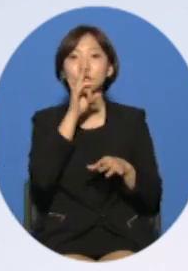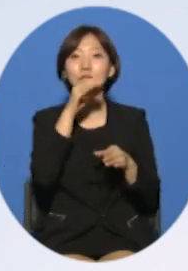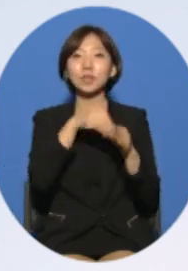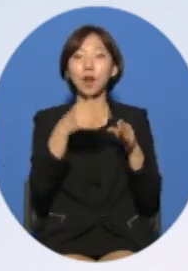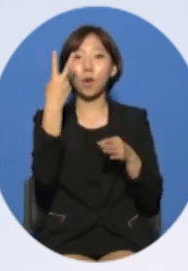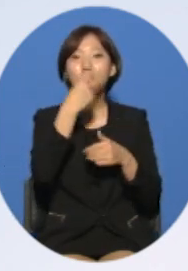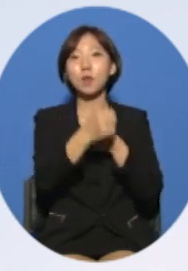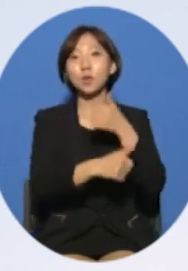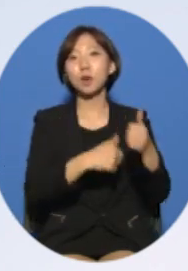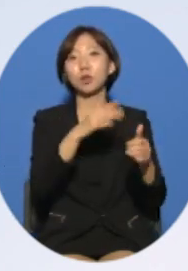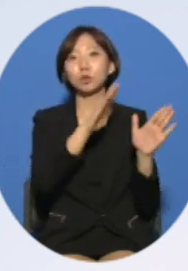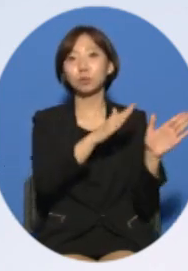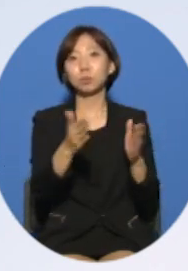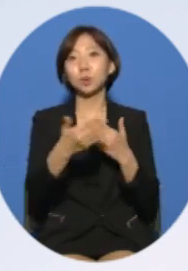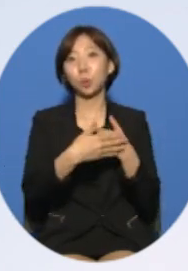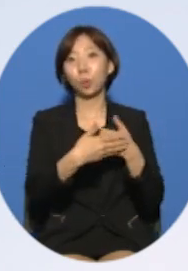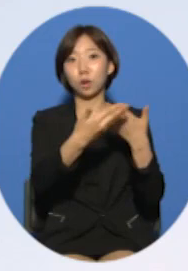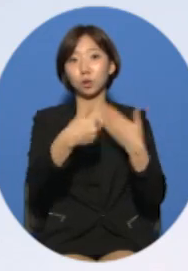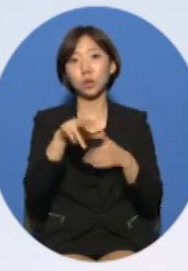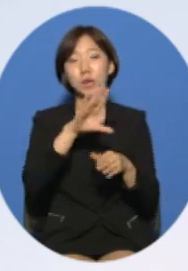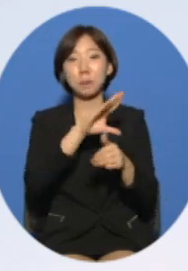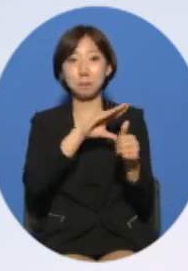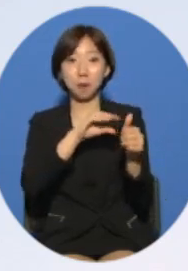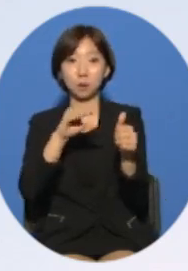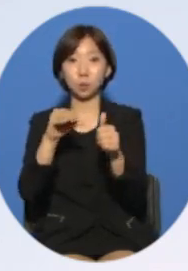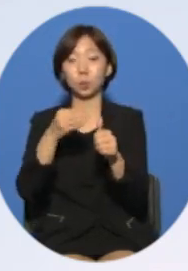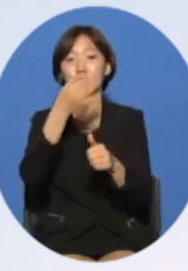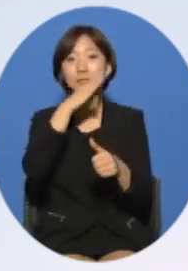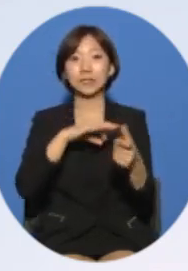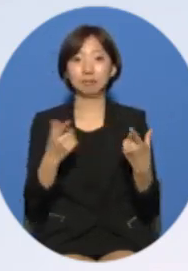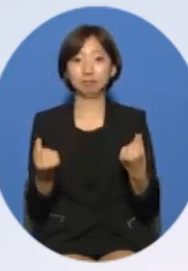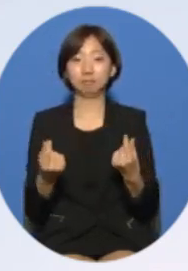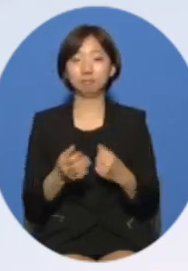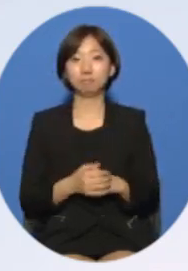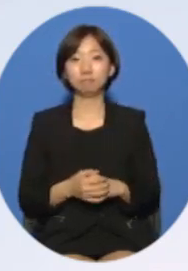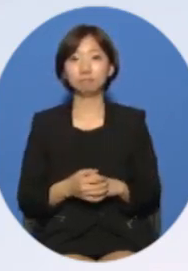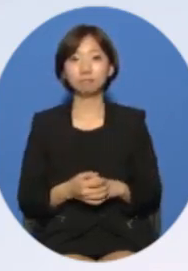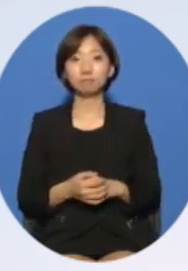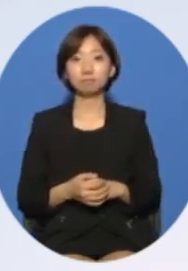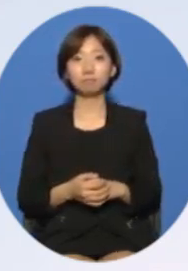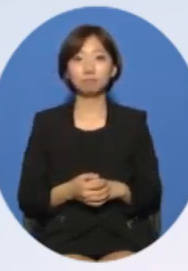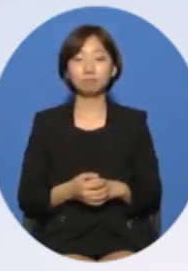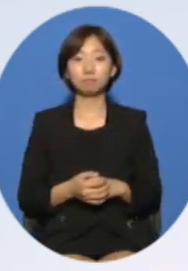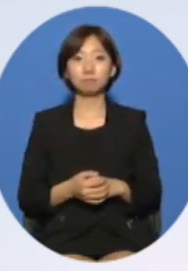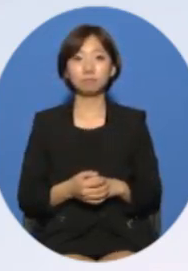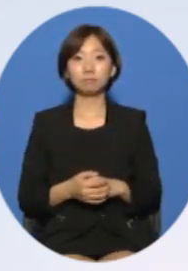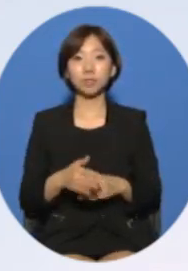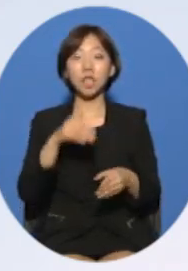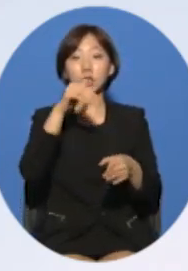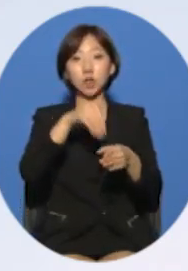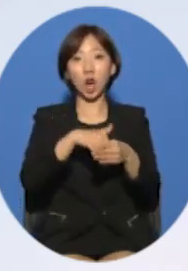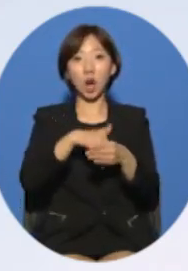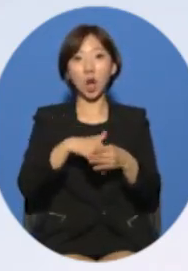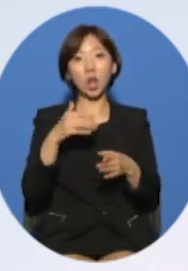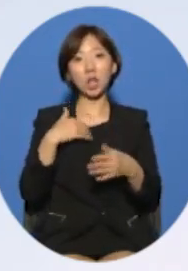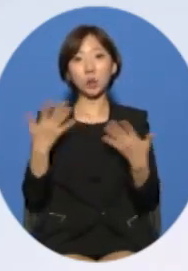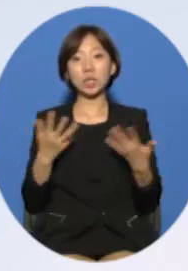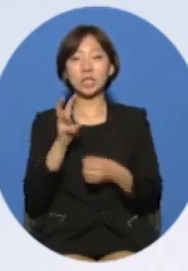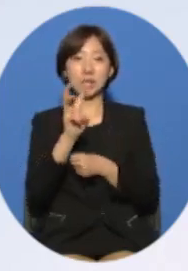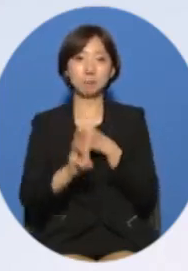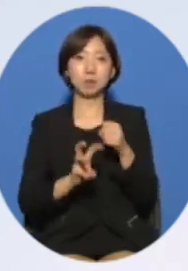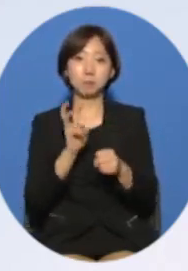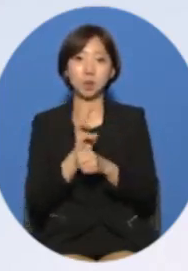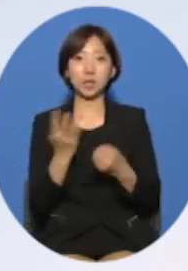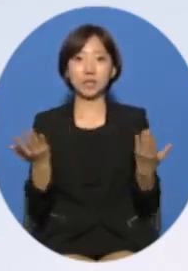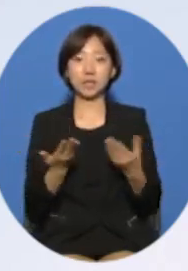이런 방송이 참 저희한테는 유익하다라는 생각이 들더라고요. 선거는 이렇게 저도 선관위에서 한 30년 동안 지금